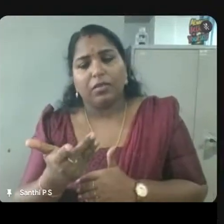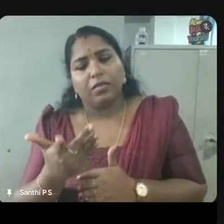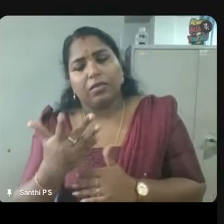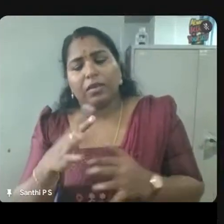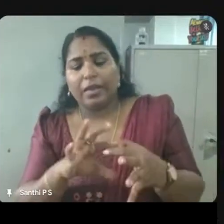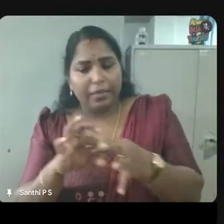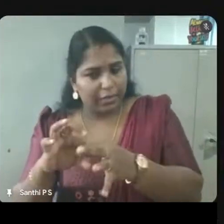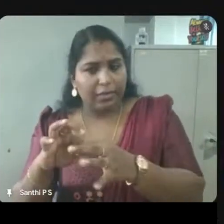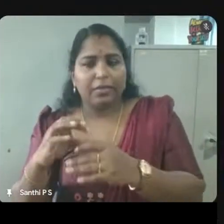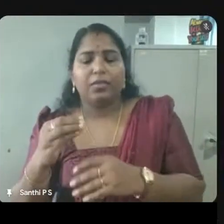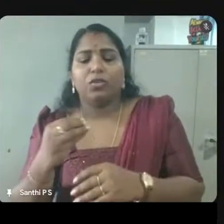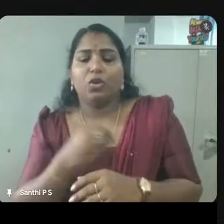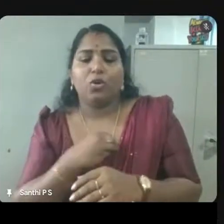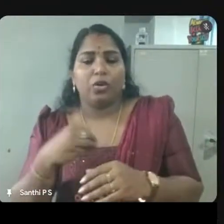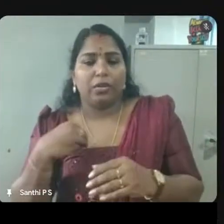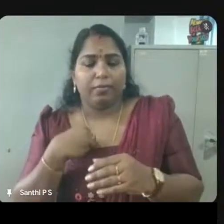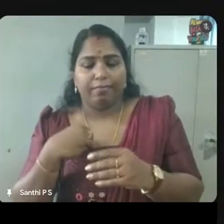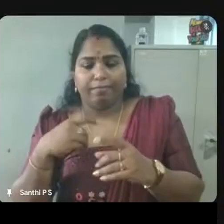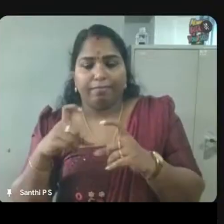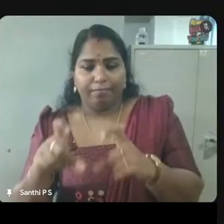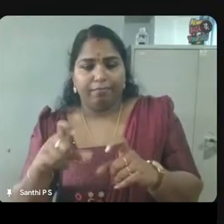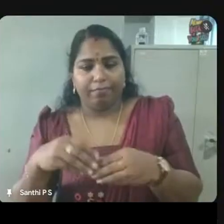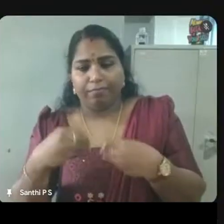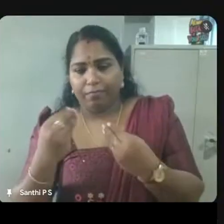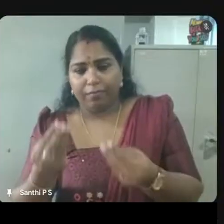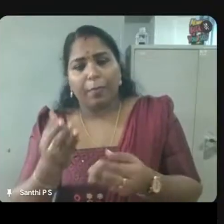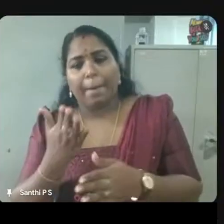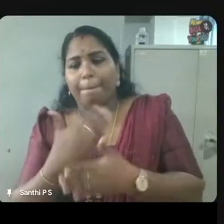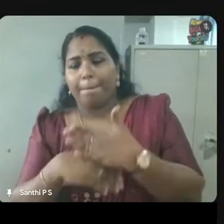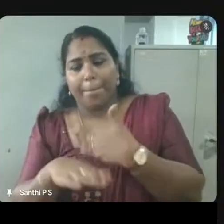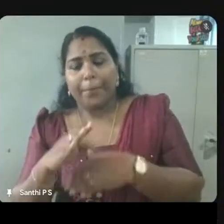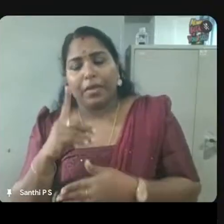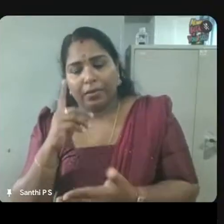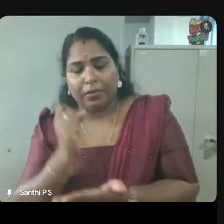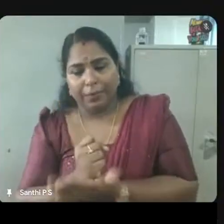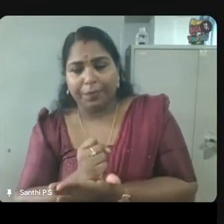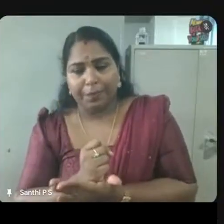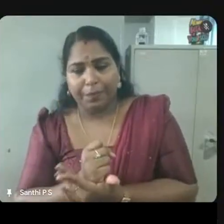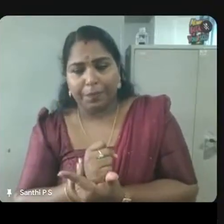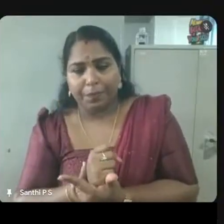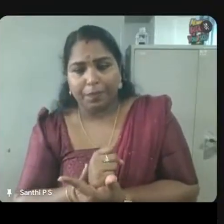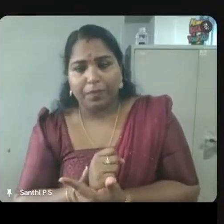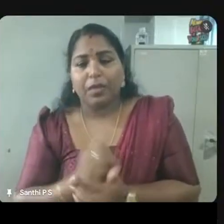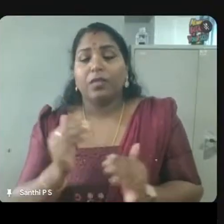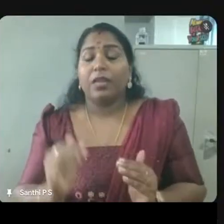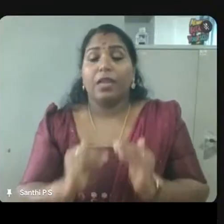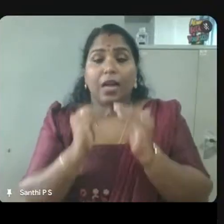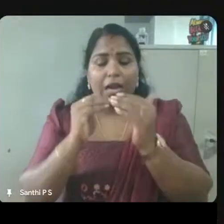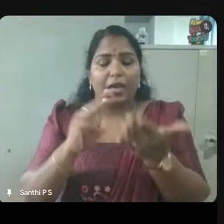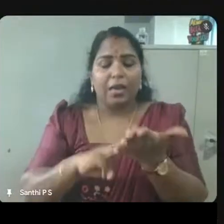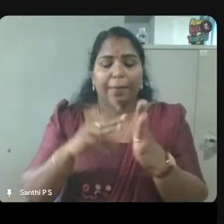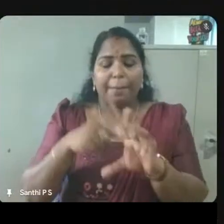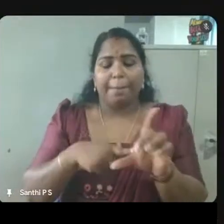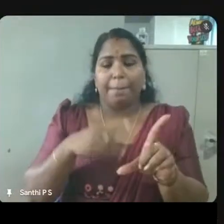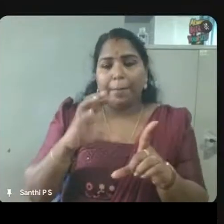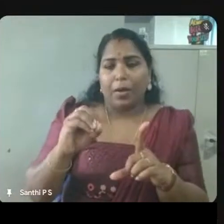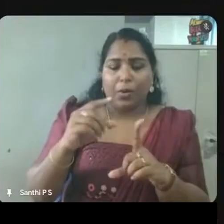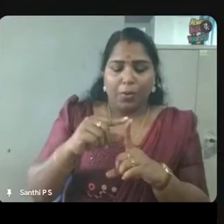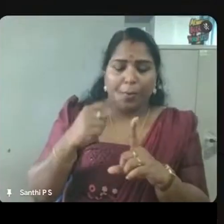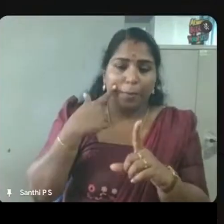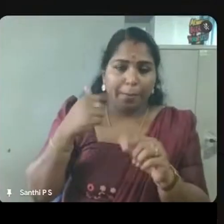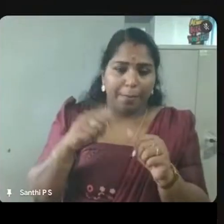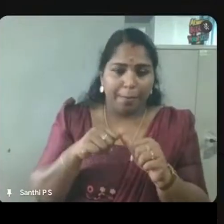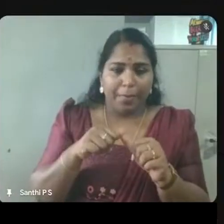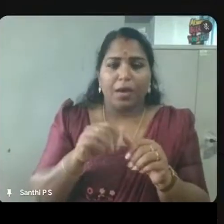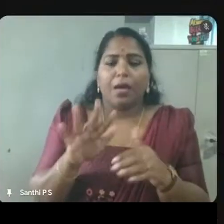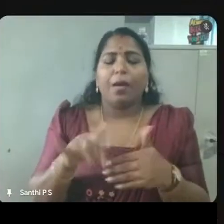ട്രീറ്റ്മെന്റ് സജസ്റ്റ് ചെയ്യുക. അപ്പൊ ഡിസബിലിറ്റി ഡിസൈഡ് ചെയ്യുന്നത്. സോ ഹൈ മയോപ്പിയ എന്ന് പറയുന്നത് നമുക്ക് യൂഷ്വലി മയോപ്പിയ അല്ലെങ്കിൽ ഹ്രസ്വദൃഷ്ടി ഷോർട്ട് സൈറ്റ്